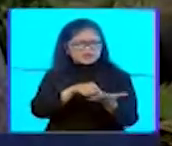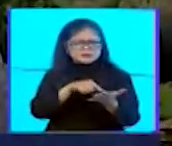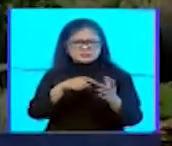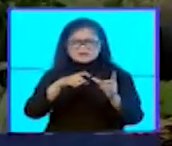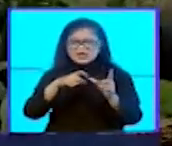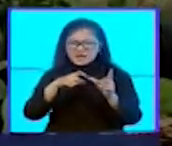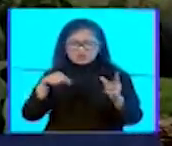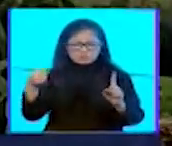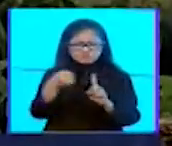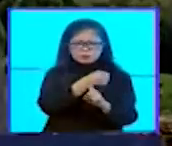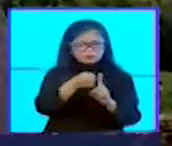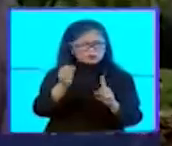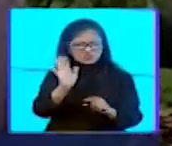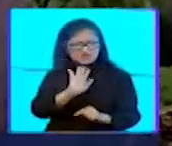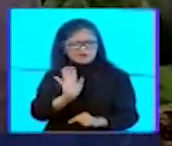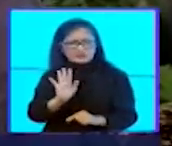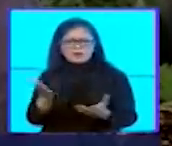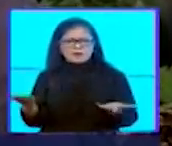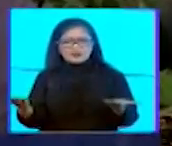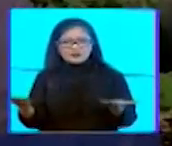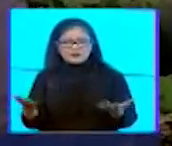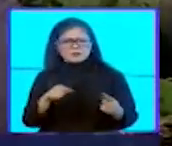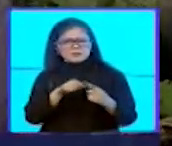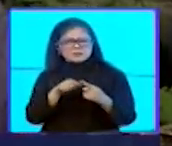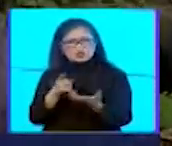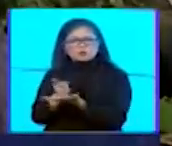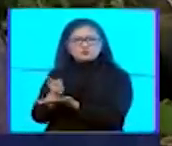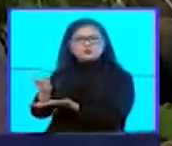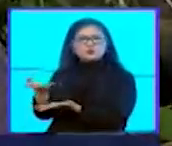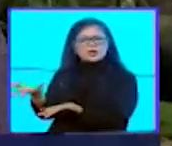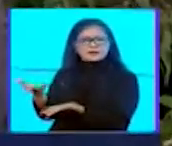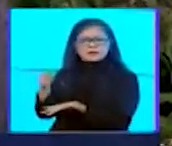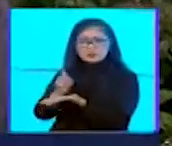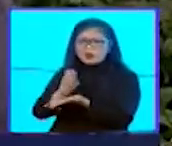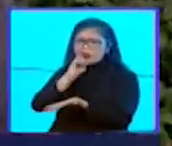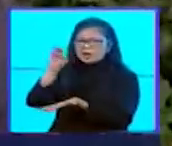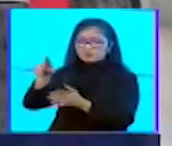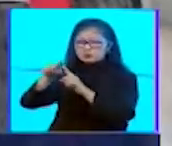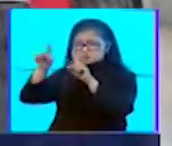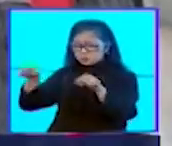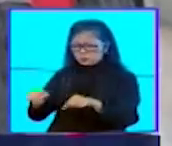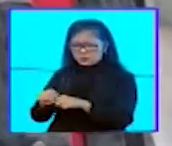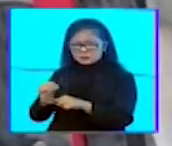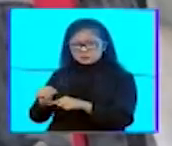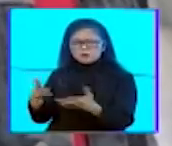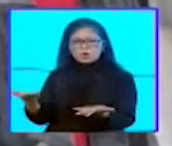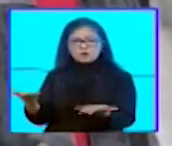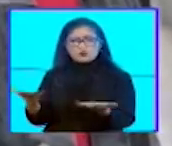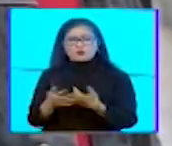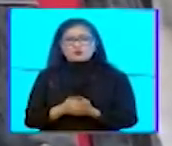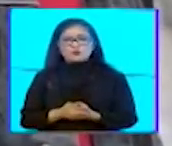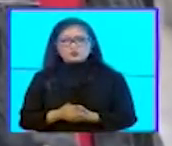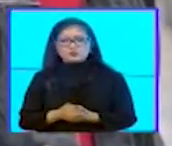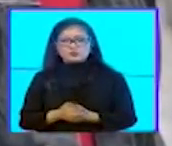tidak melakukan perbuatan seperti yang dituduhkan oleh Ati dalam laporannya di Polsek Penjaringan.